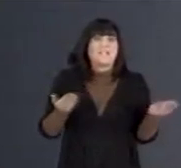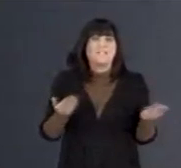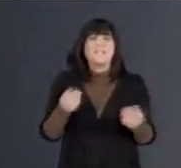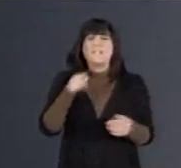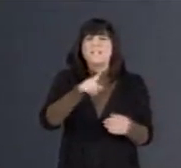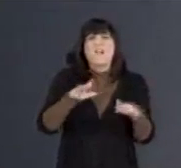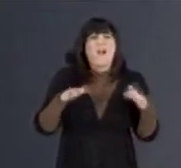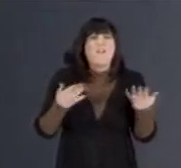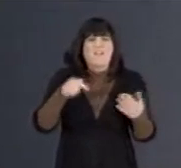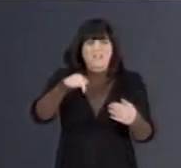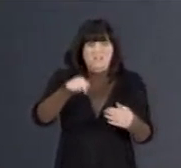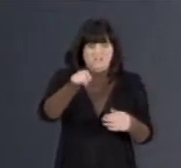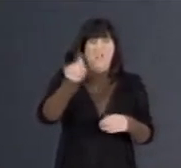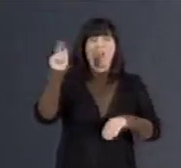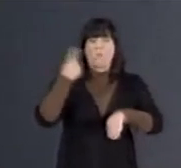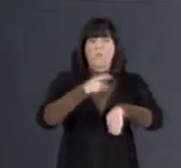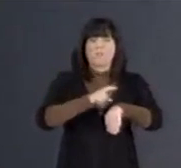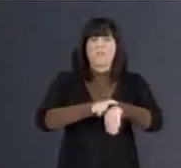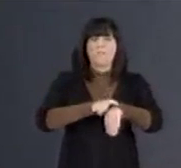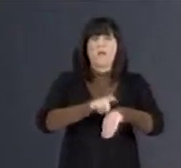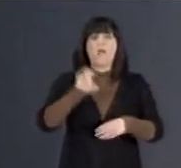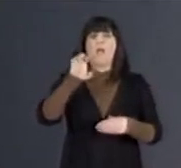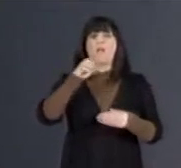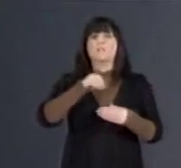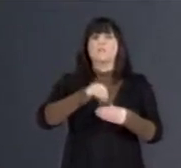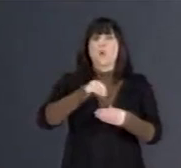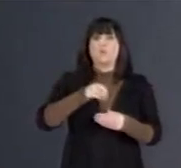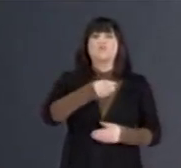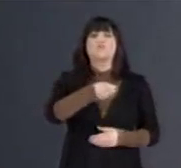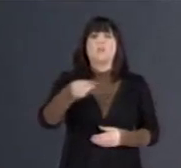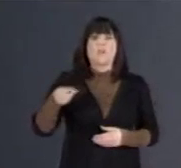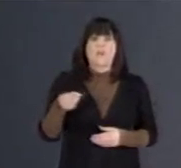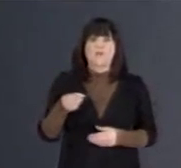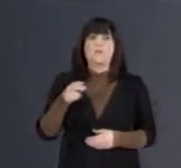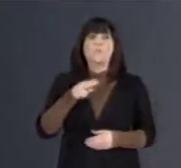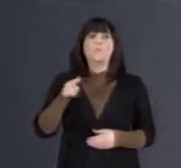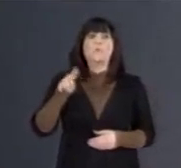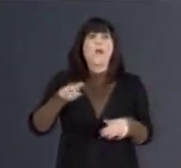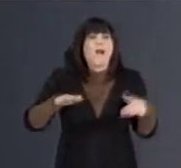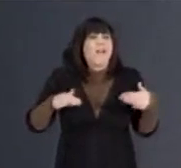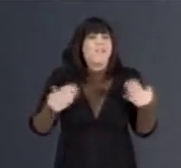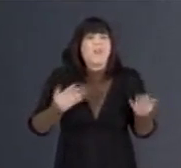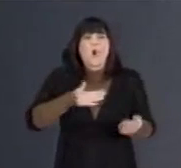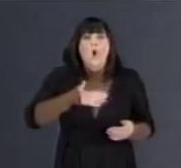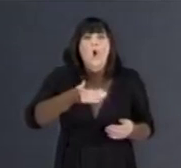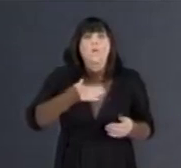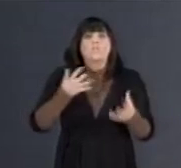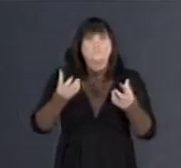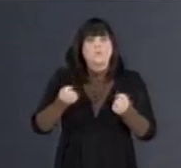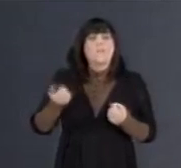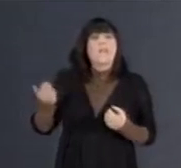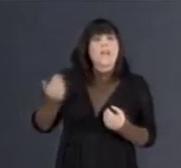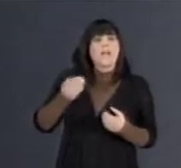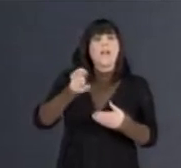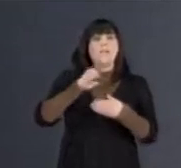Xħġellek t-ohroġnija l-u għal-ħal-ħarba pħala l-Lajzjoni ġenerali. Ij, vax. L-u għal-ħal-ħinterventi jak ċtaqtu jikun dwar għal-iex? ħasajt li t-ikontest tal-Lajzjoni